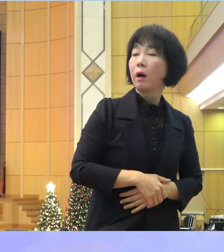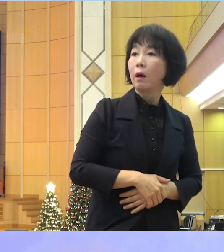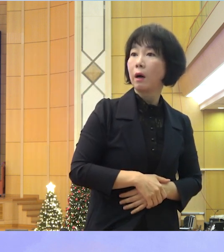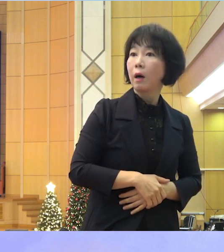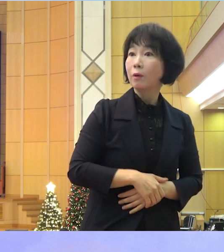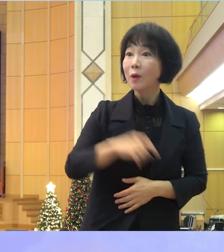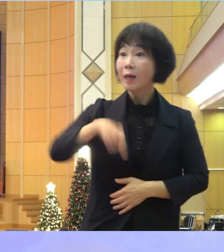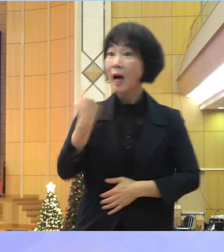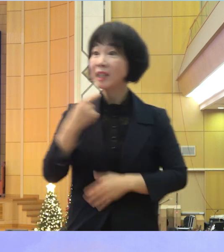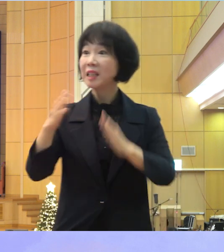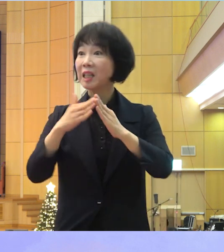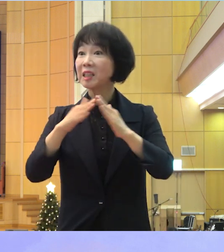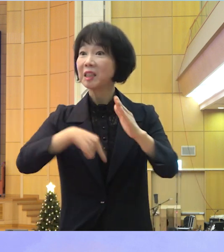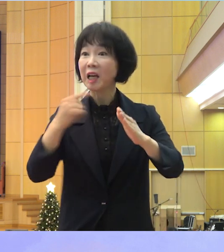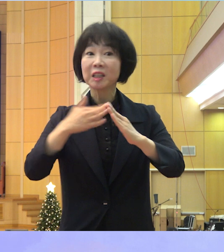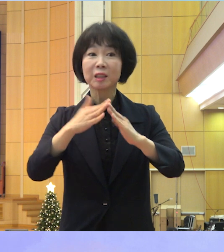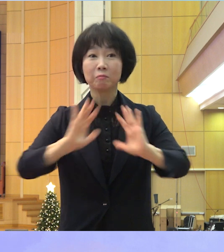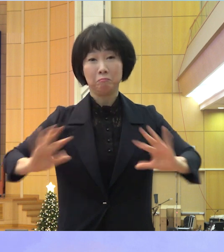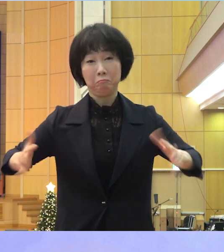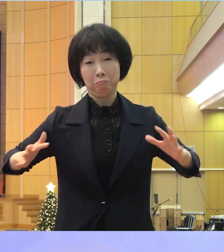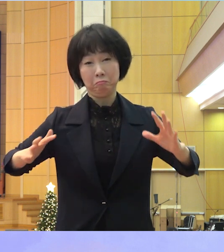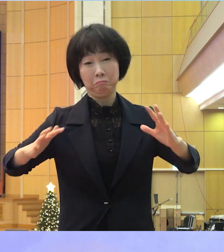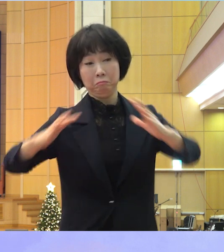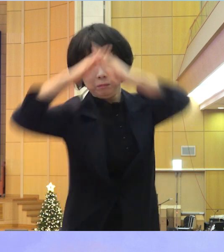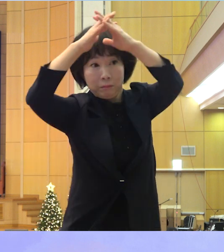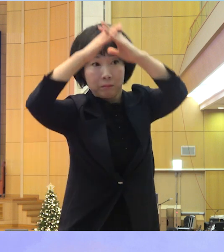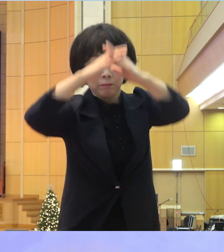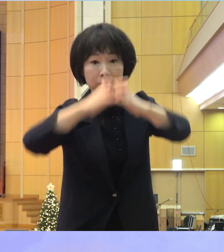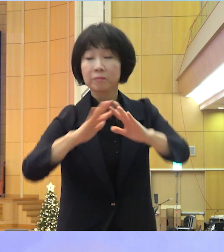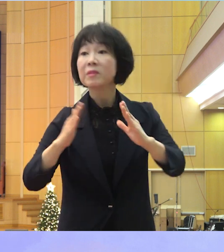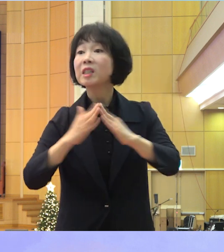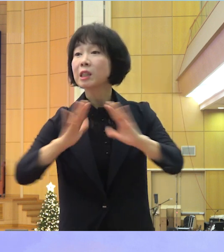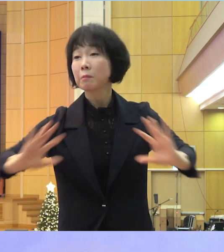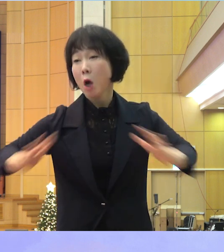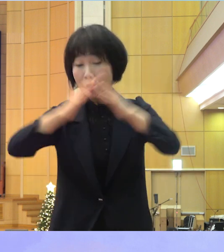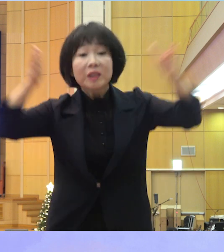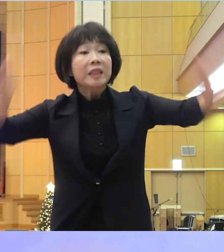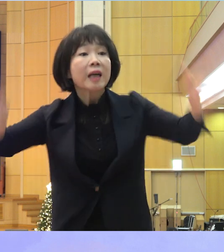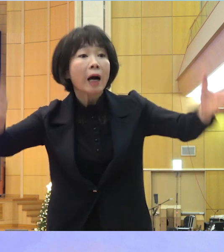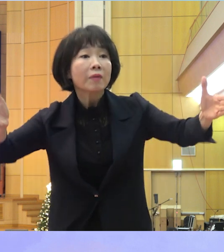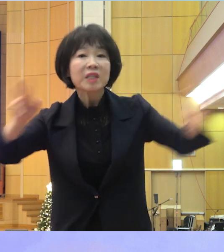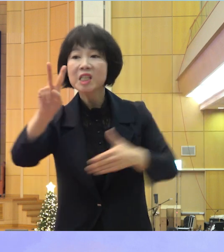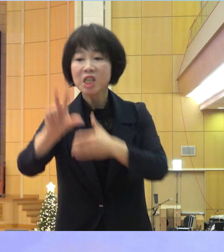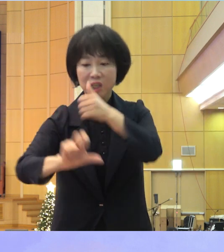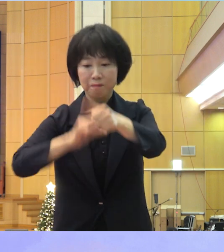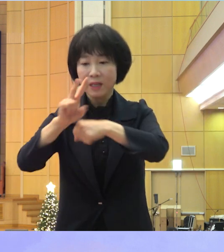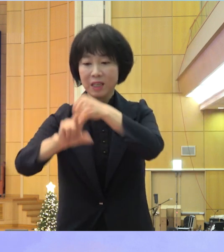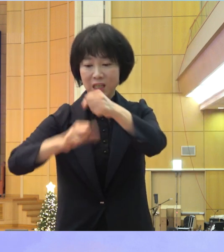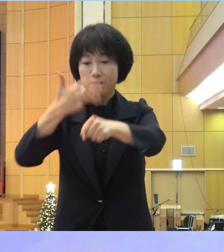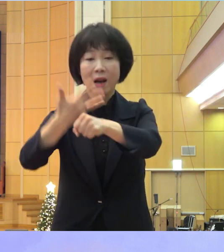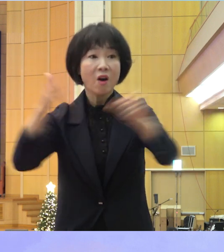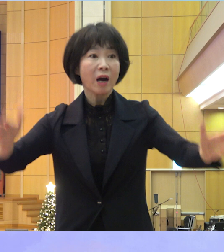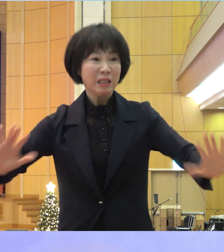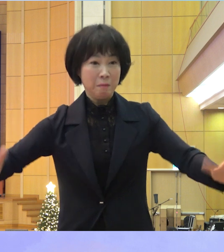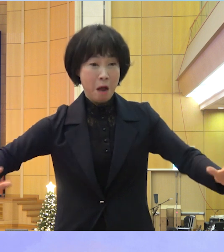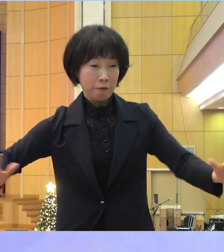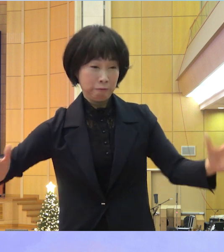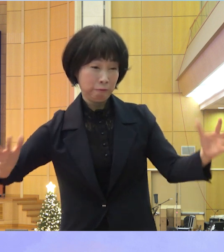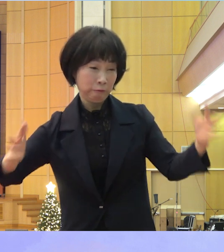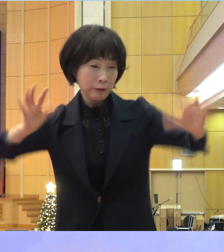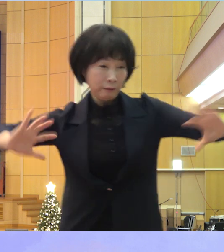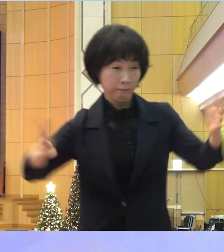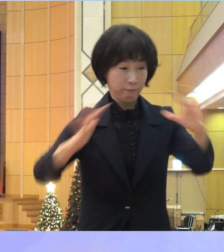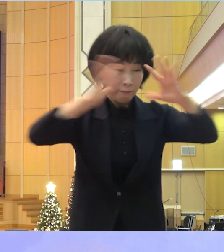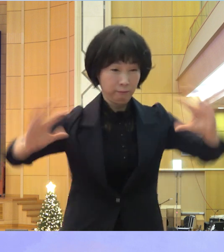수 있는 집을 지었는데 집 짓는 기간이 28년 걸렸어. 28년.